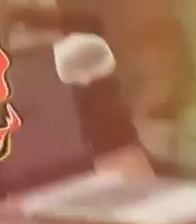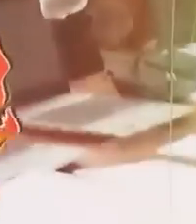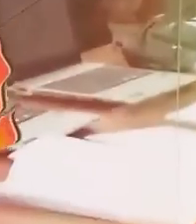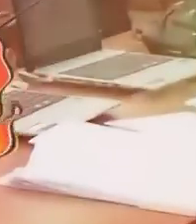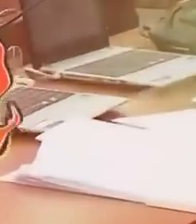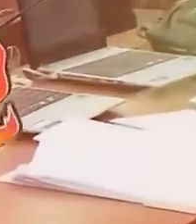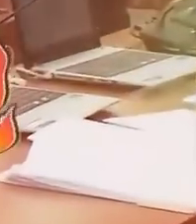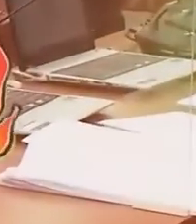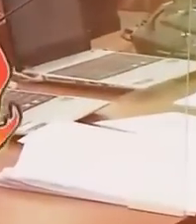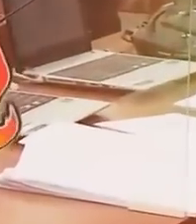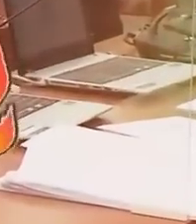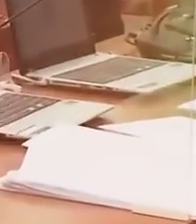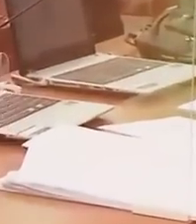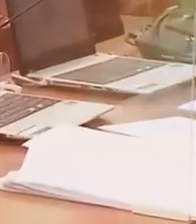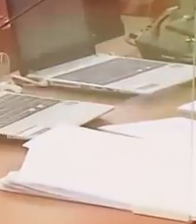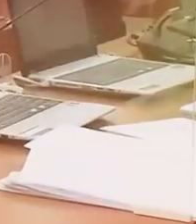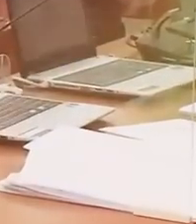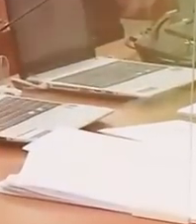못해!